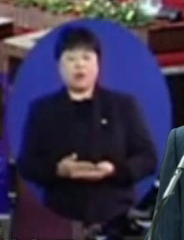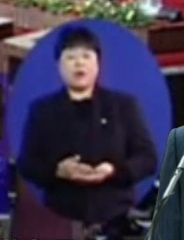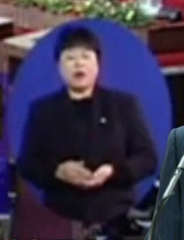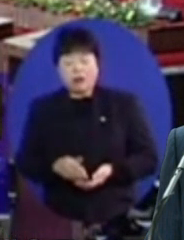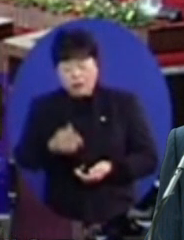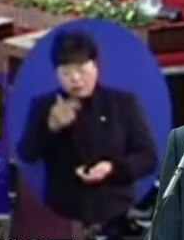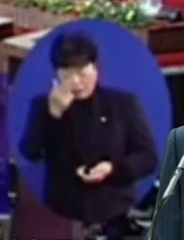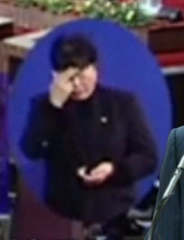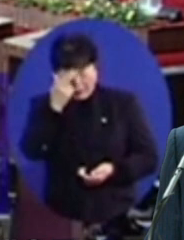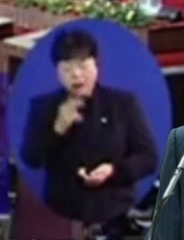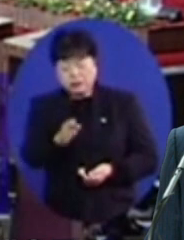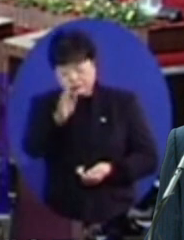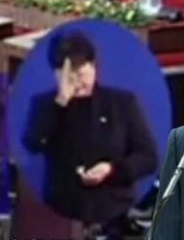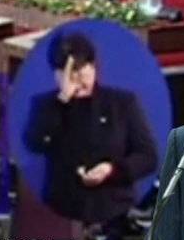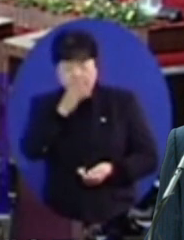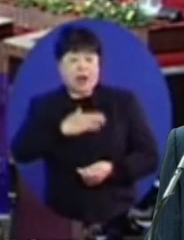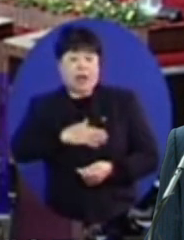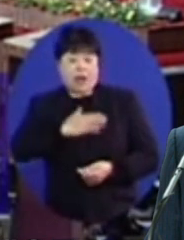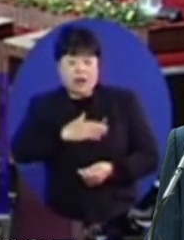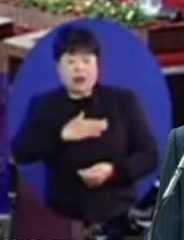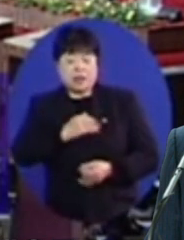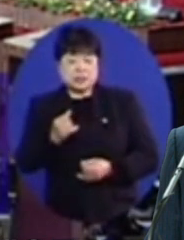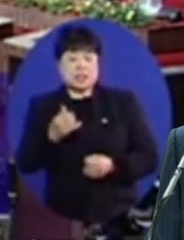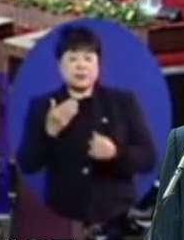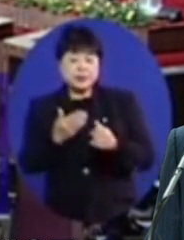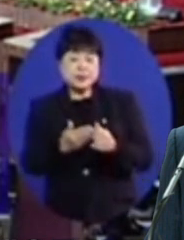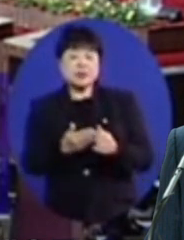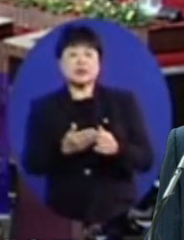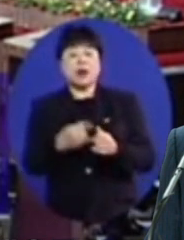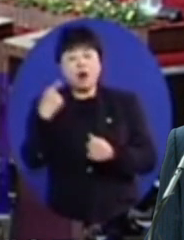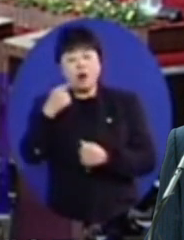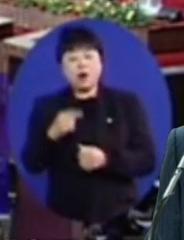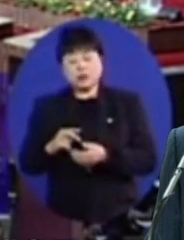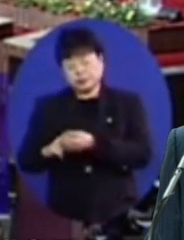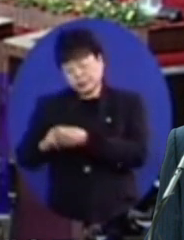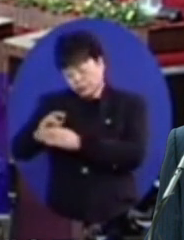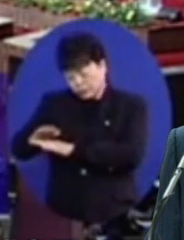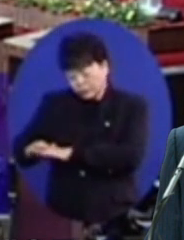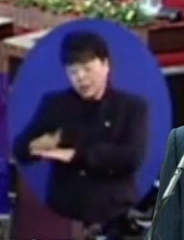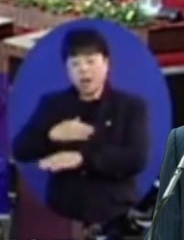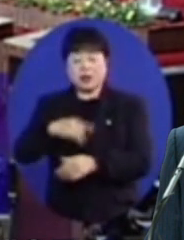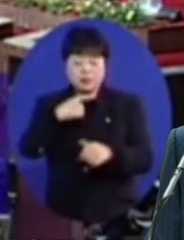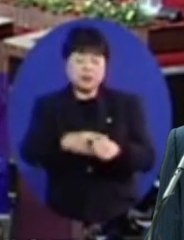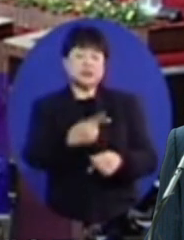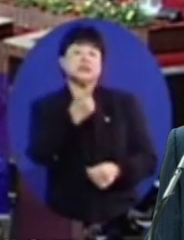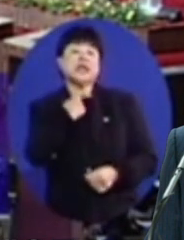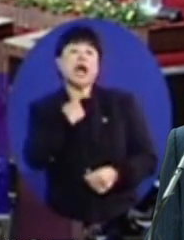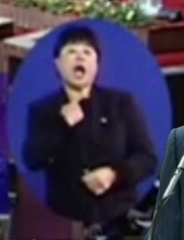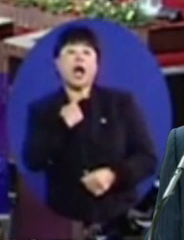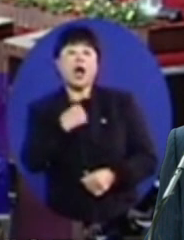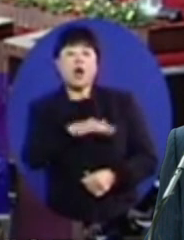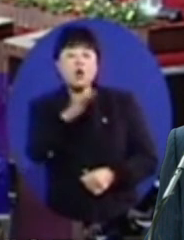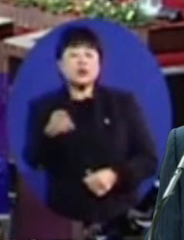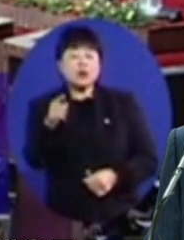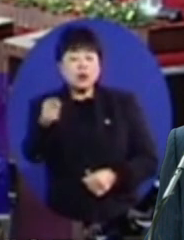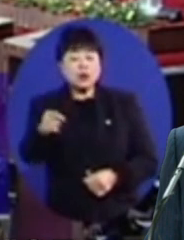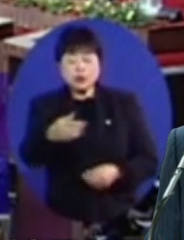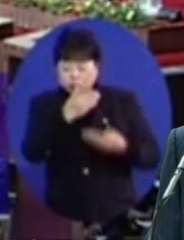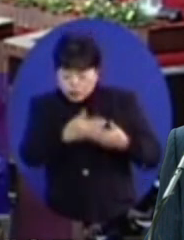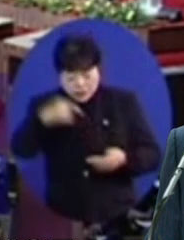광고를 많이 겪었으며 질고를 하는 자라 마치 사람들이 그에게서 얼굴을 가리는 것 같이 멸시를 당하였고 우리도 그를 귀히 여기지